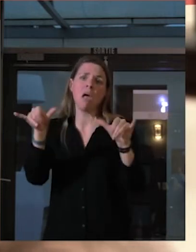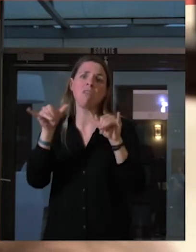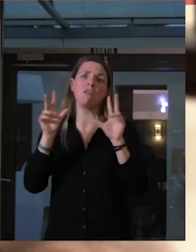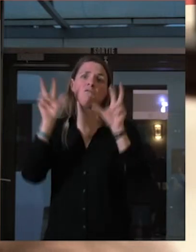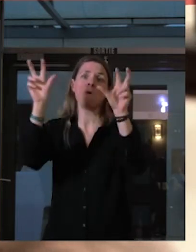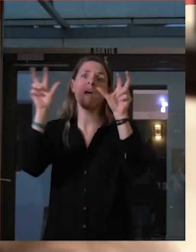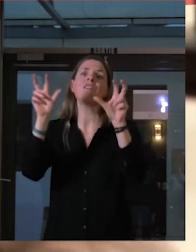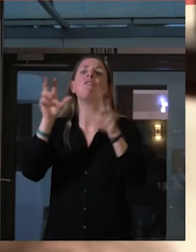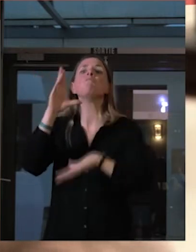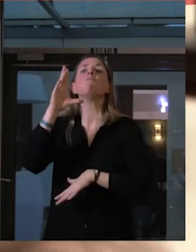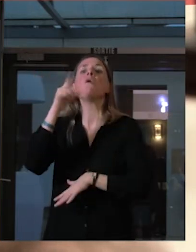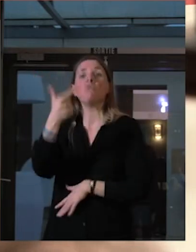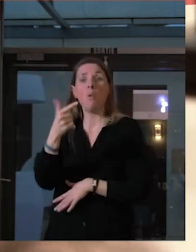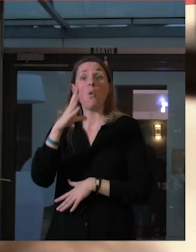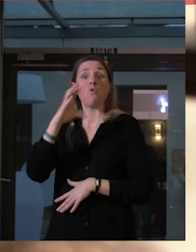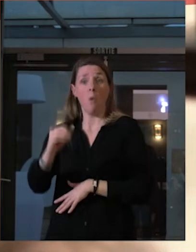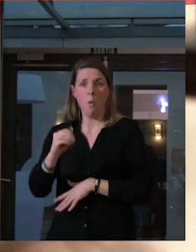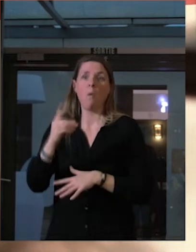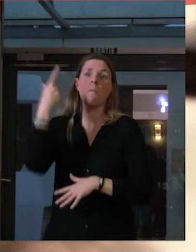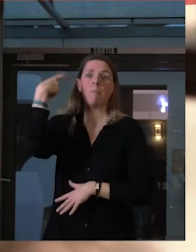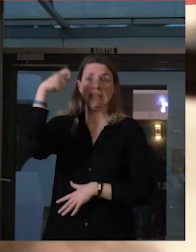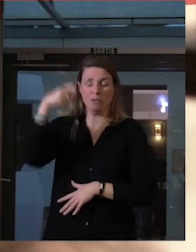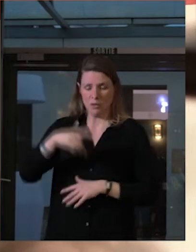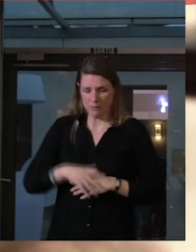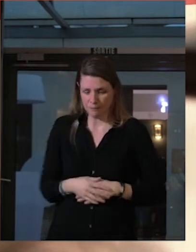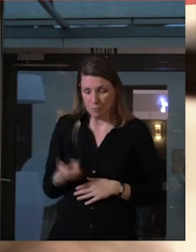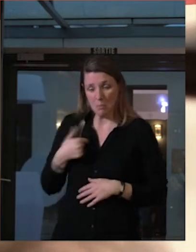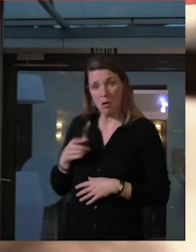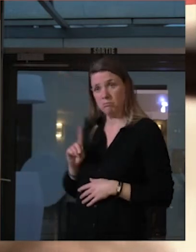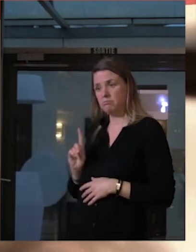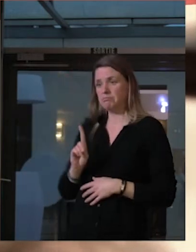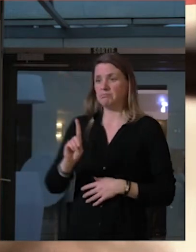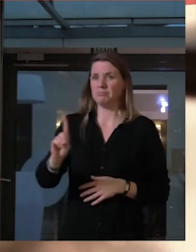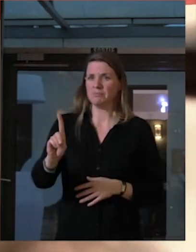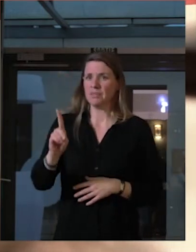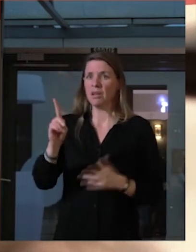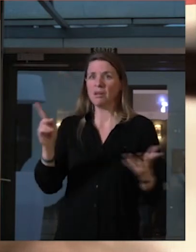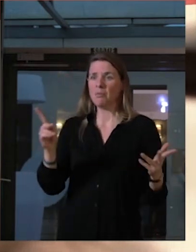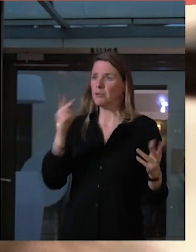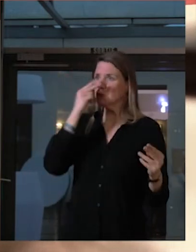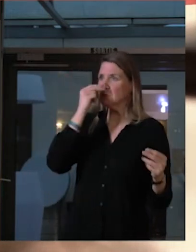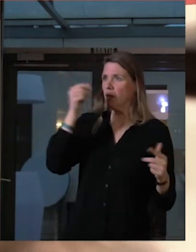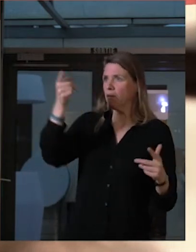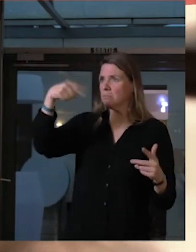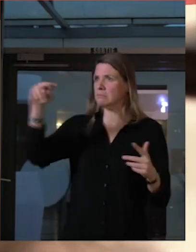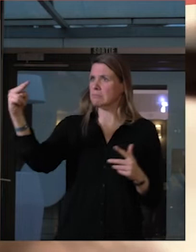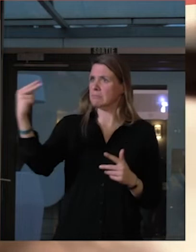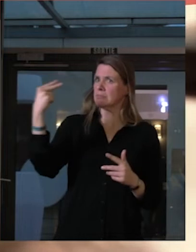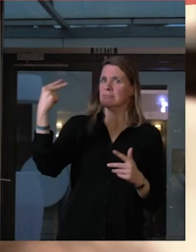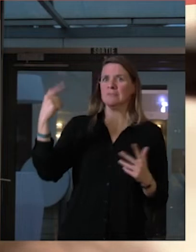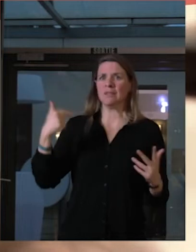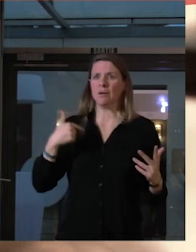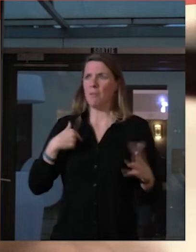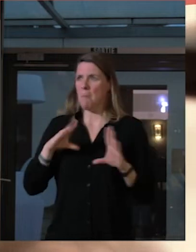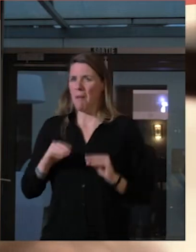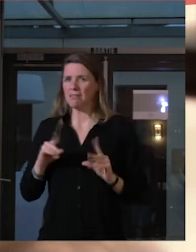deux coprésidentes. Et quand j'arrivais, en fait, ça semblait très exotique, comme si je n'avais pas